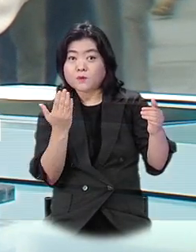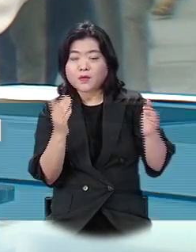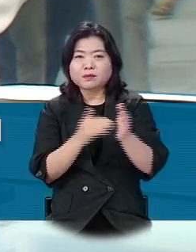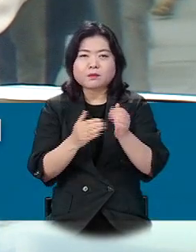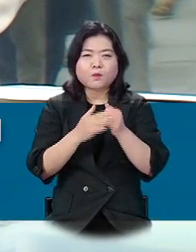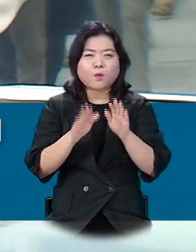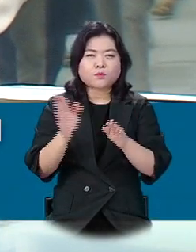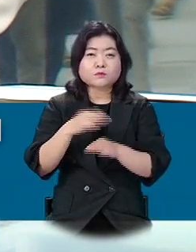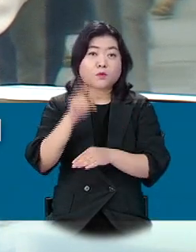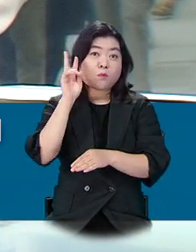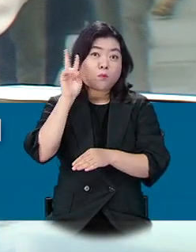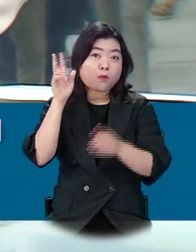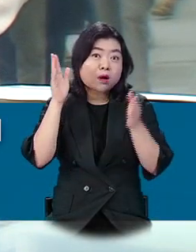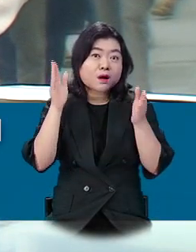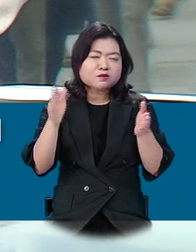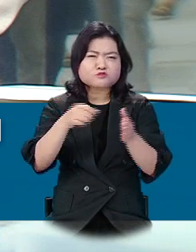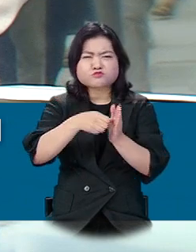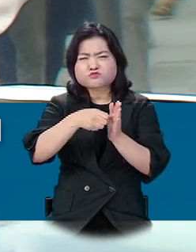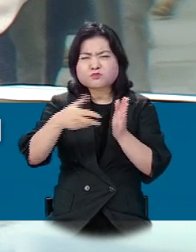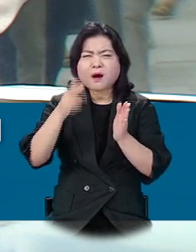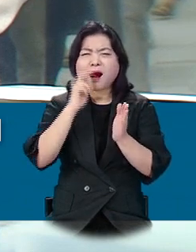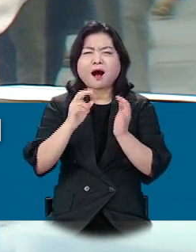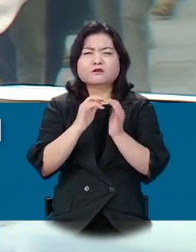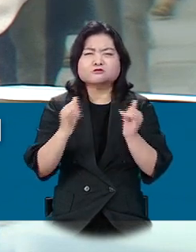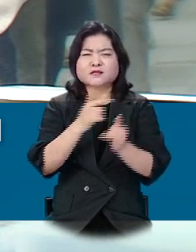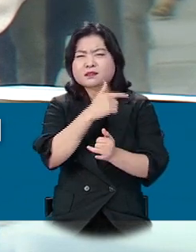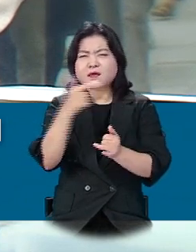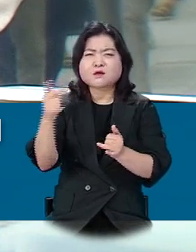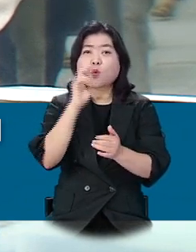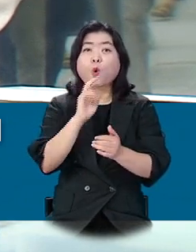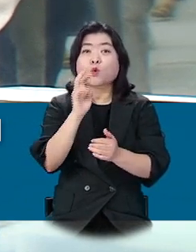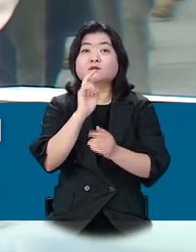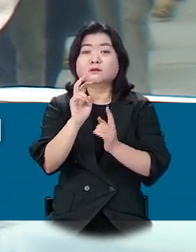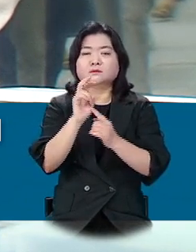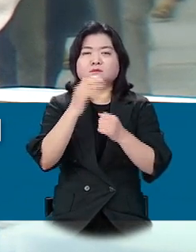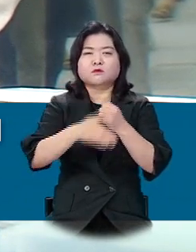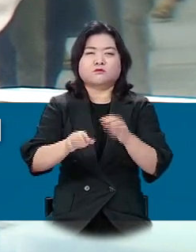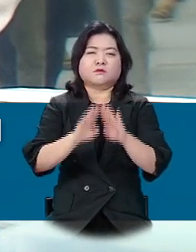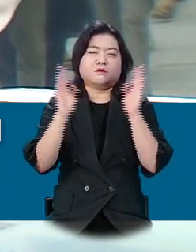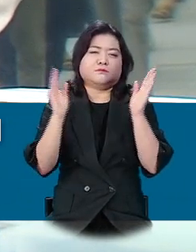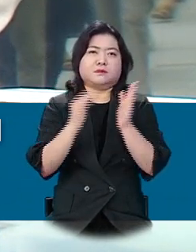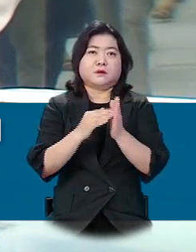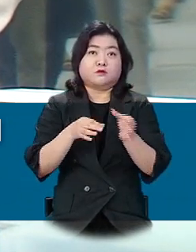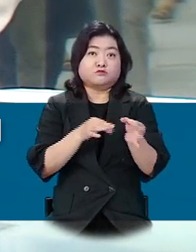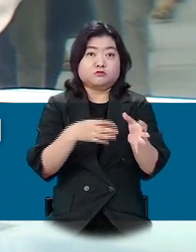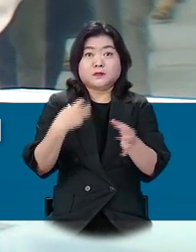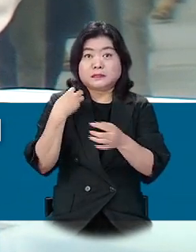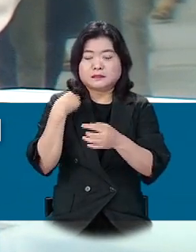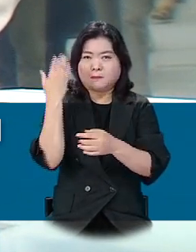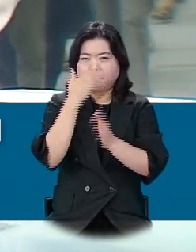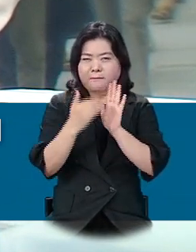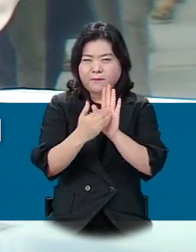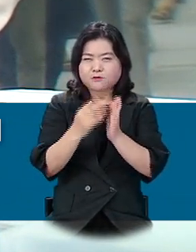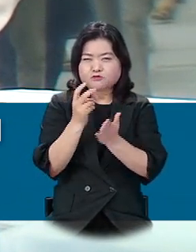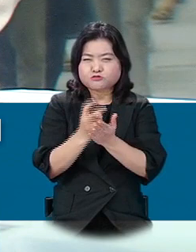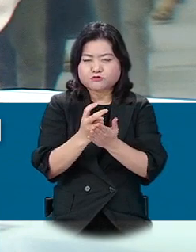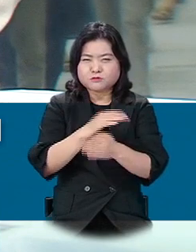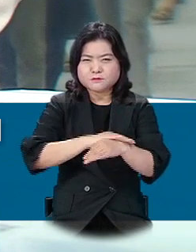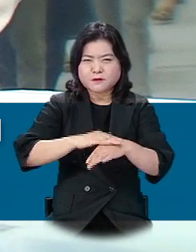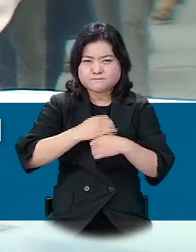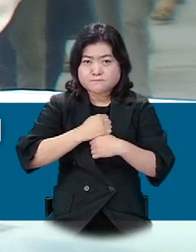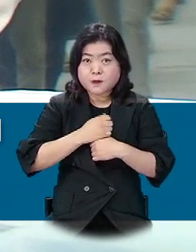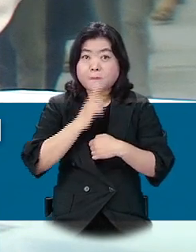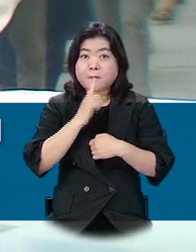모레까지 유명 가수의 대형 콘서트가 대구에서 열립니다. 주최 측이 방역수칙을 철저히 준수하겠다고